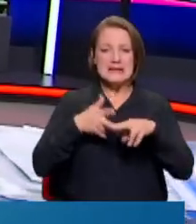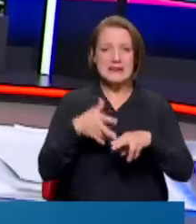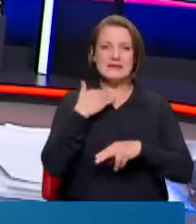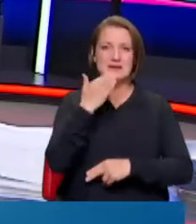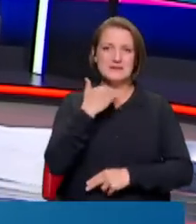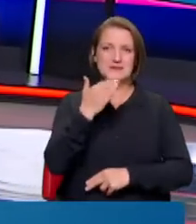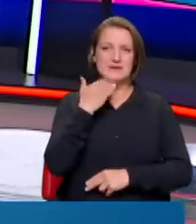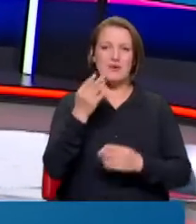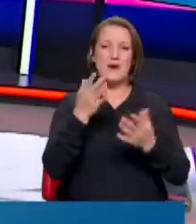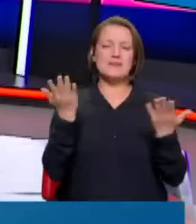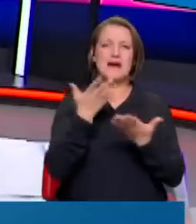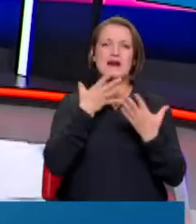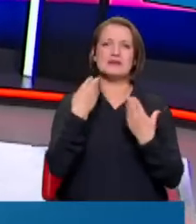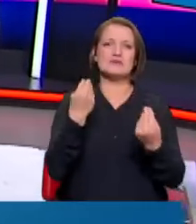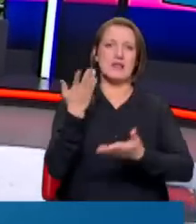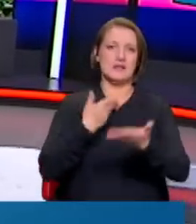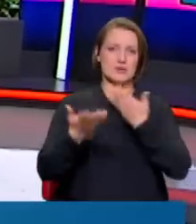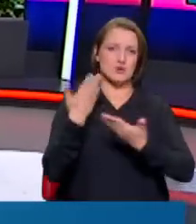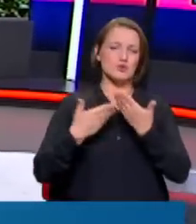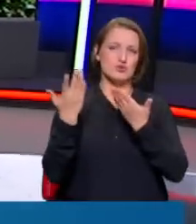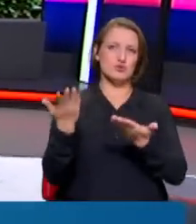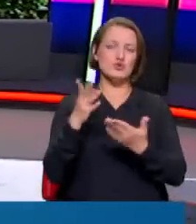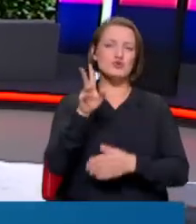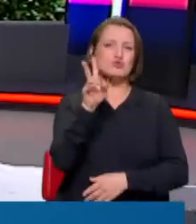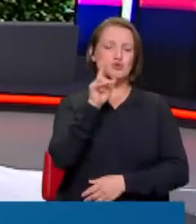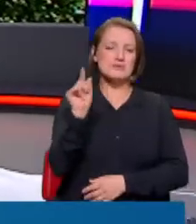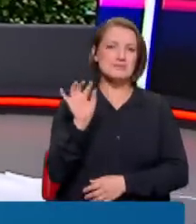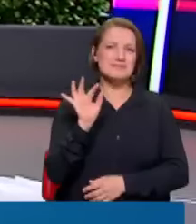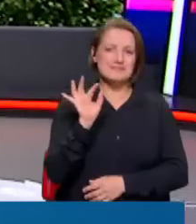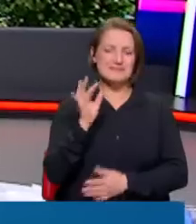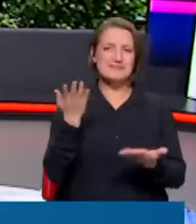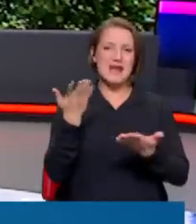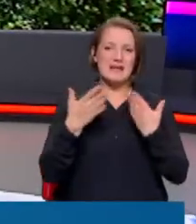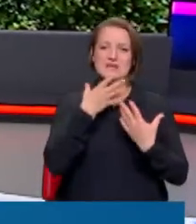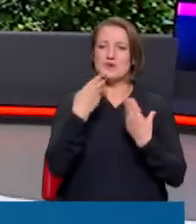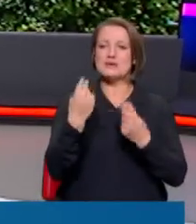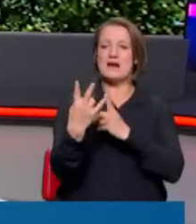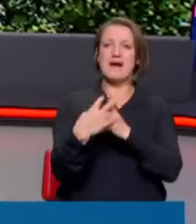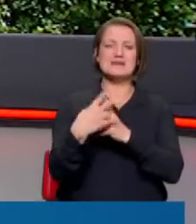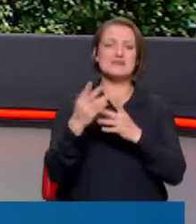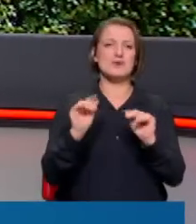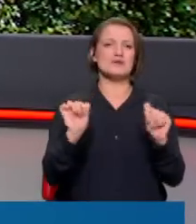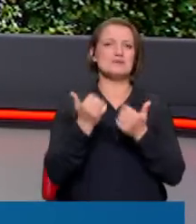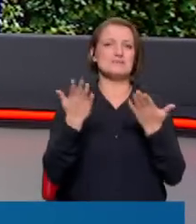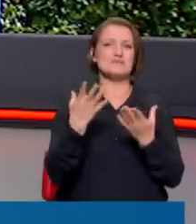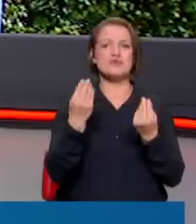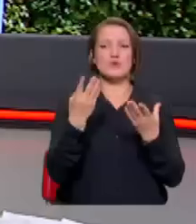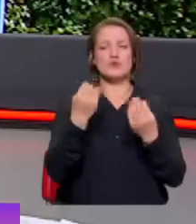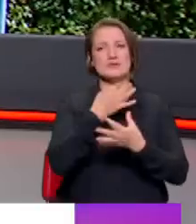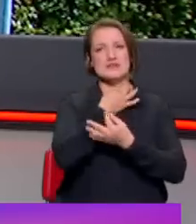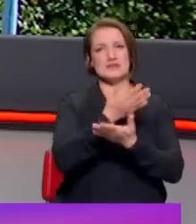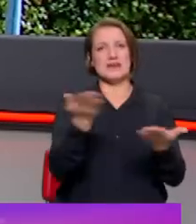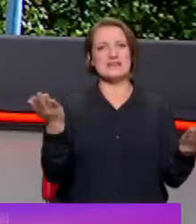bölemiyorum o kadar güzel anlatıyorsunuz ki son noktayı da koyabilir istiyorum çok güzeldi katkınız Çok kıymetliydi çok çok teşekkür